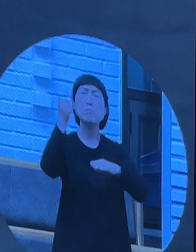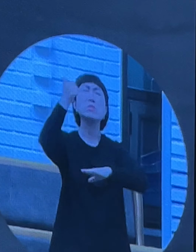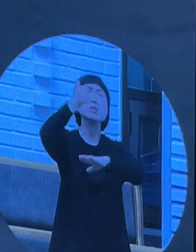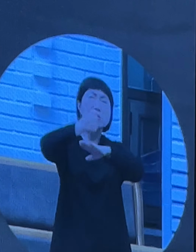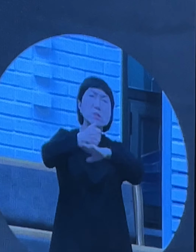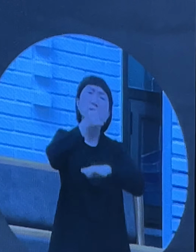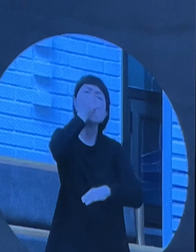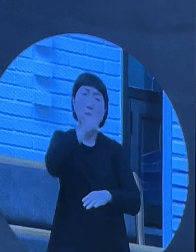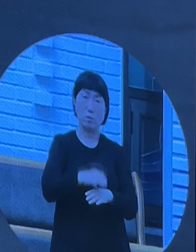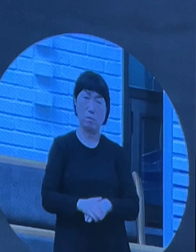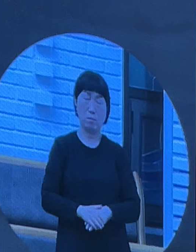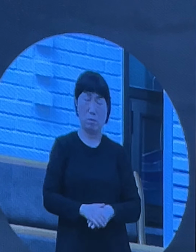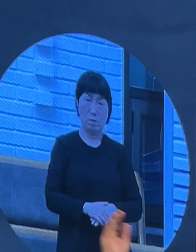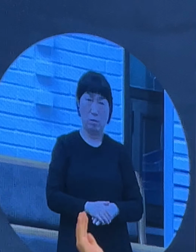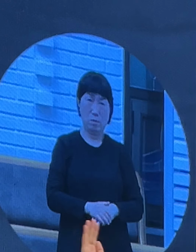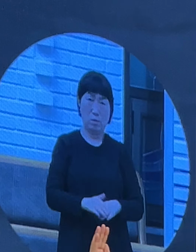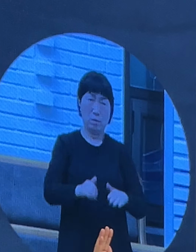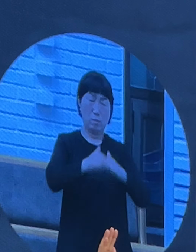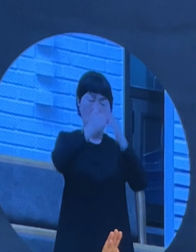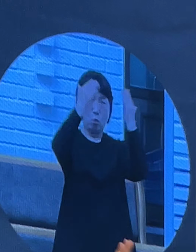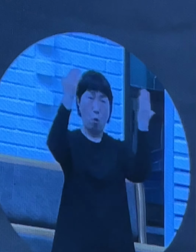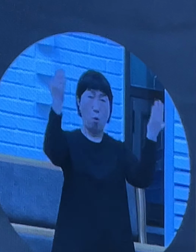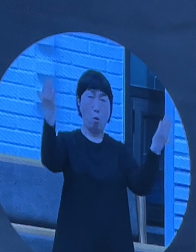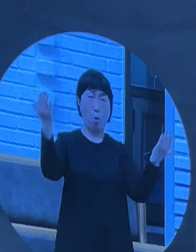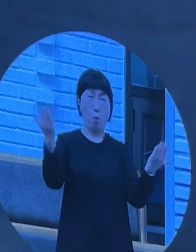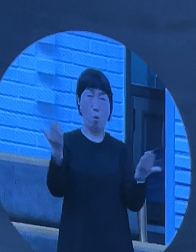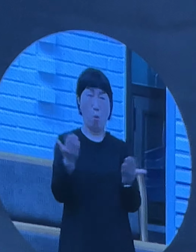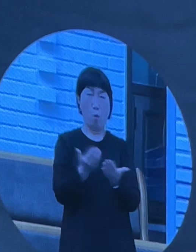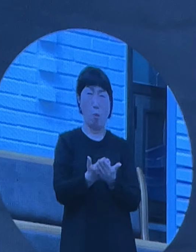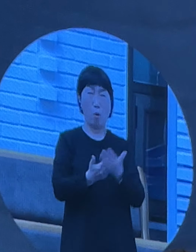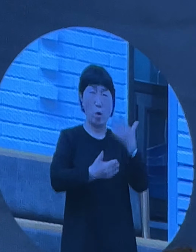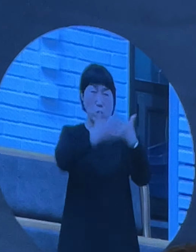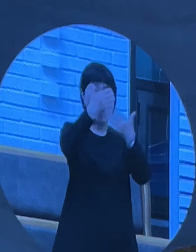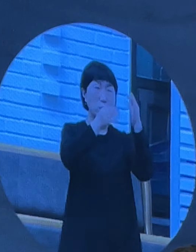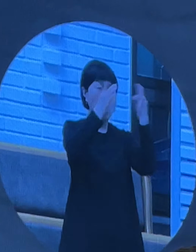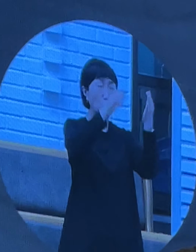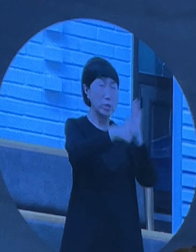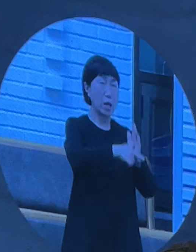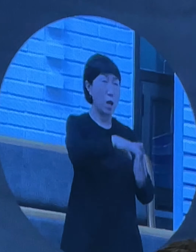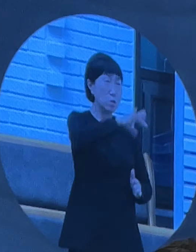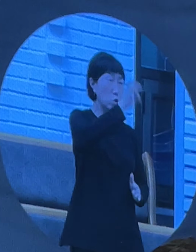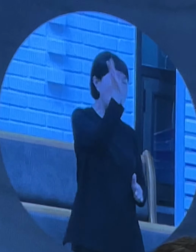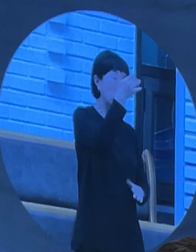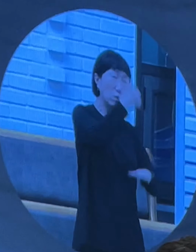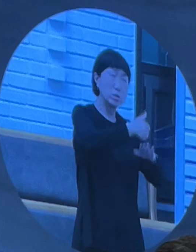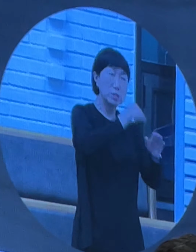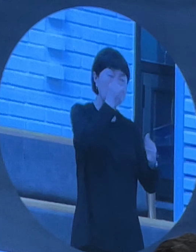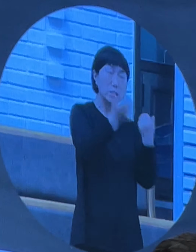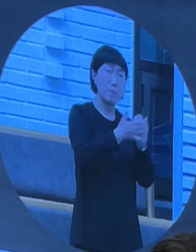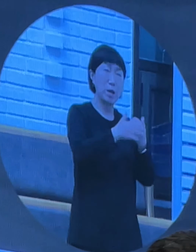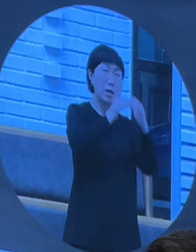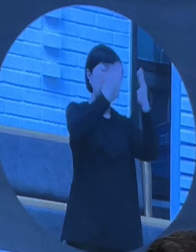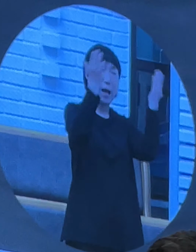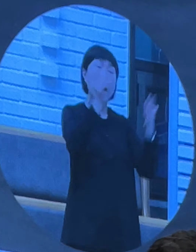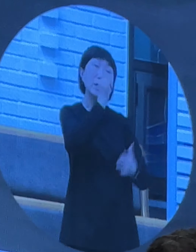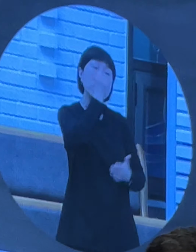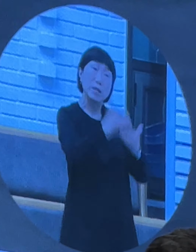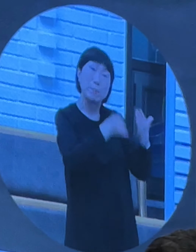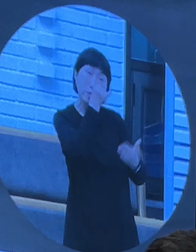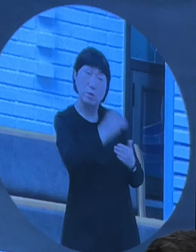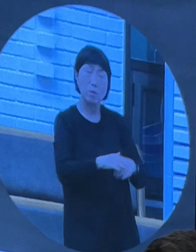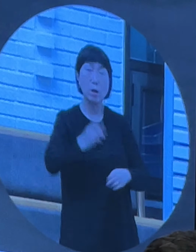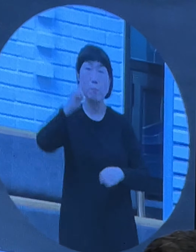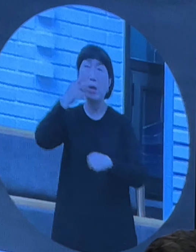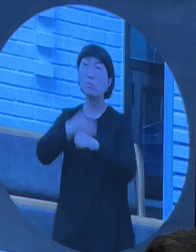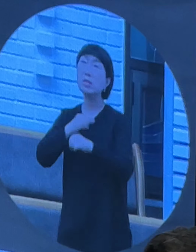끝이 영화가 그냥 다 사라져버리는 건가요? 아니죠. 이야기가 다 완성됐기 때문에 끝입니다. 바울이 기다리는